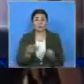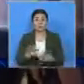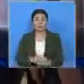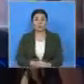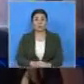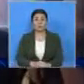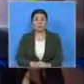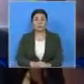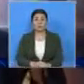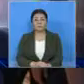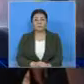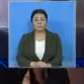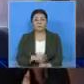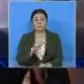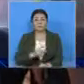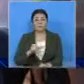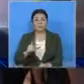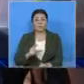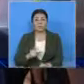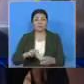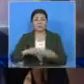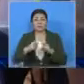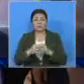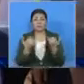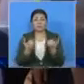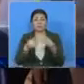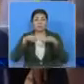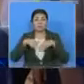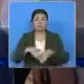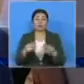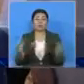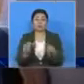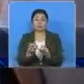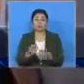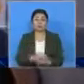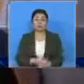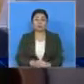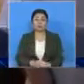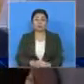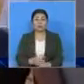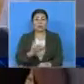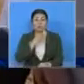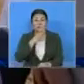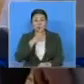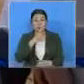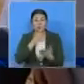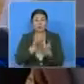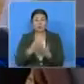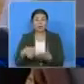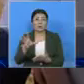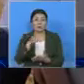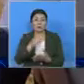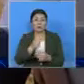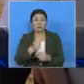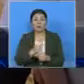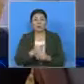екінші сұрақ. Халықтың талап етіп қалғаны бүгін шешілу керек. Сондықтан бүгін осы мына қазіргі жылы уақыттың ішінде қанша сұрақты